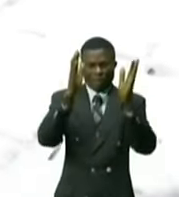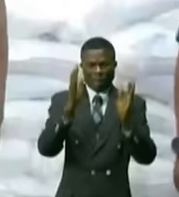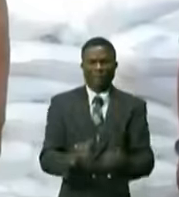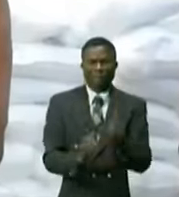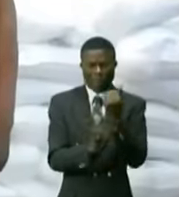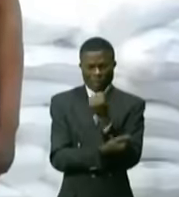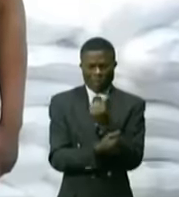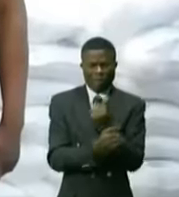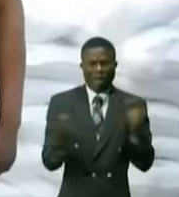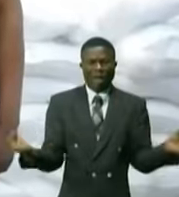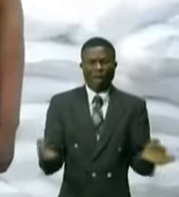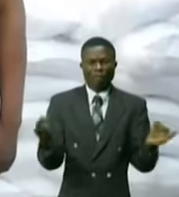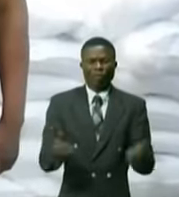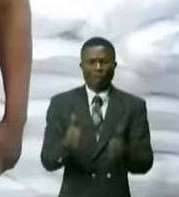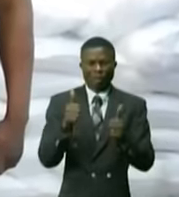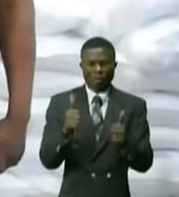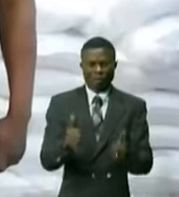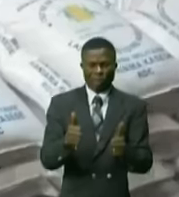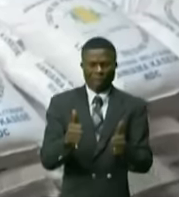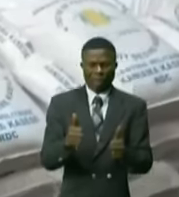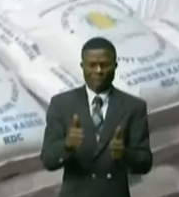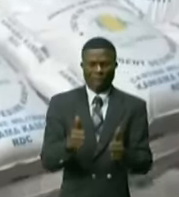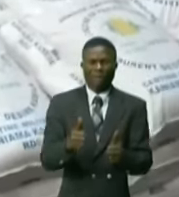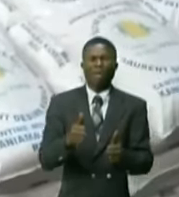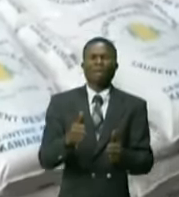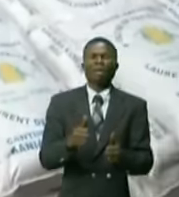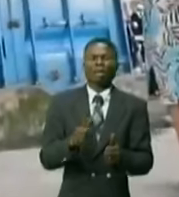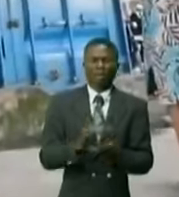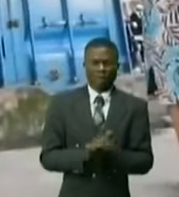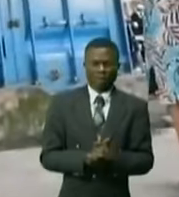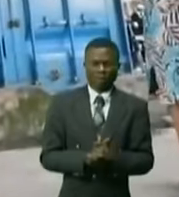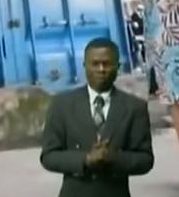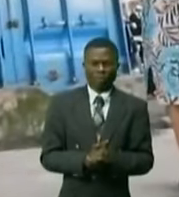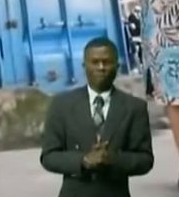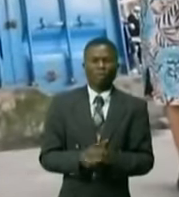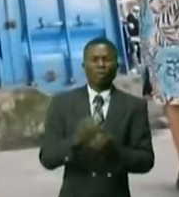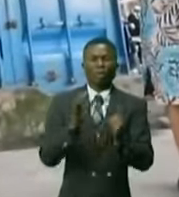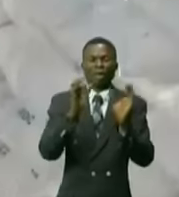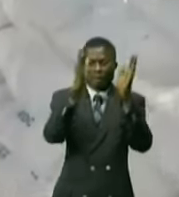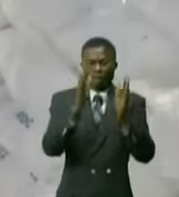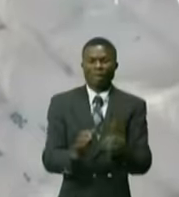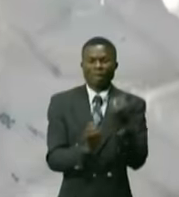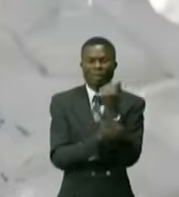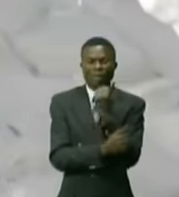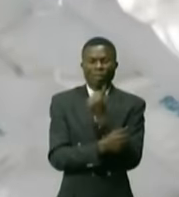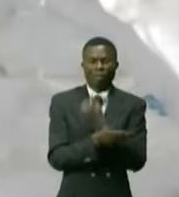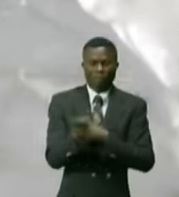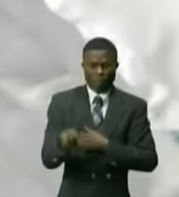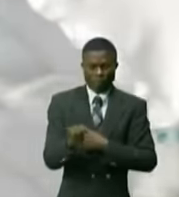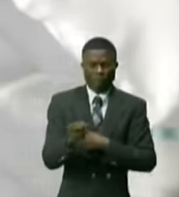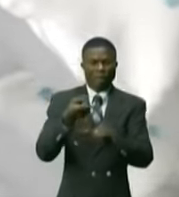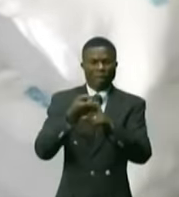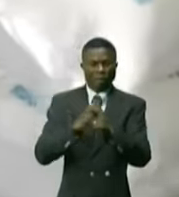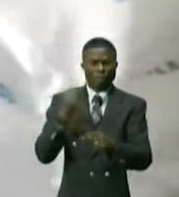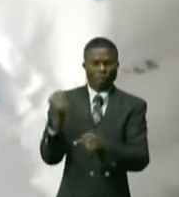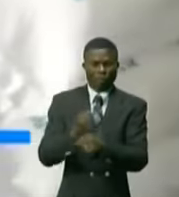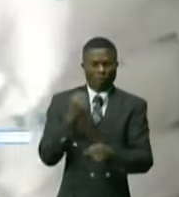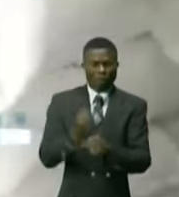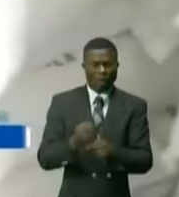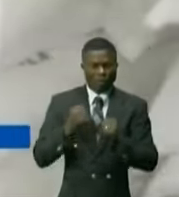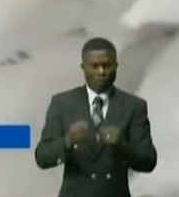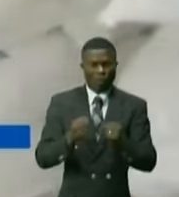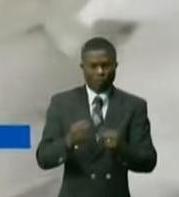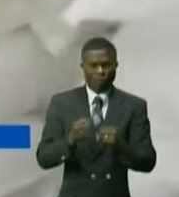qu'ils passent la période de fête en beauté. Ces farines de maïs sont le fruit du travail